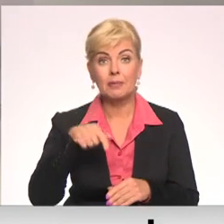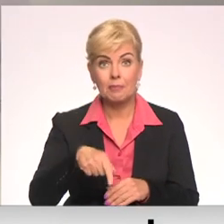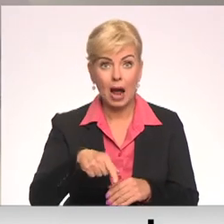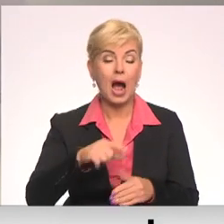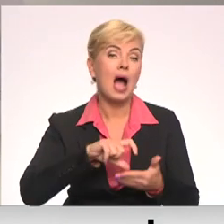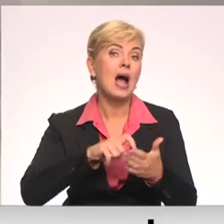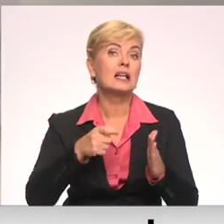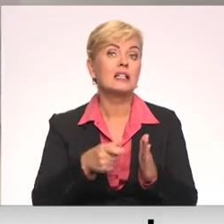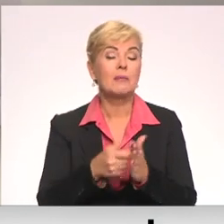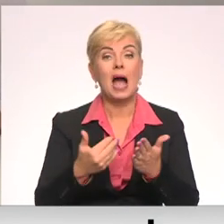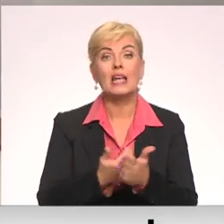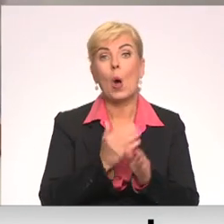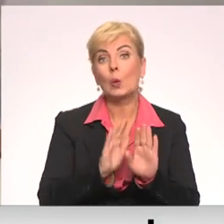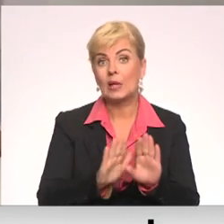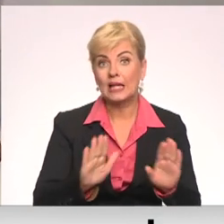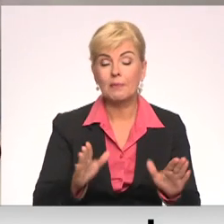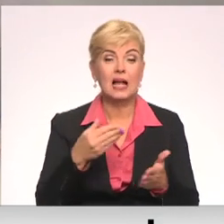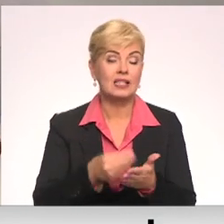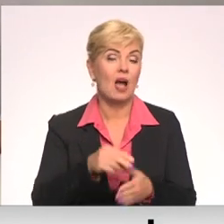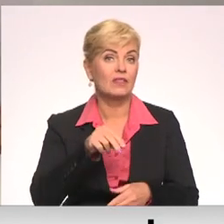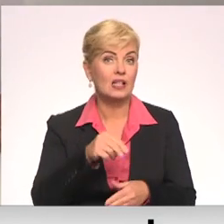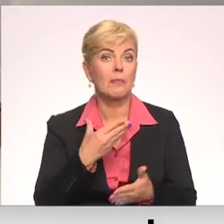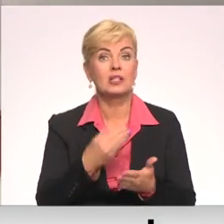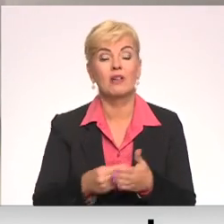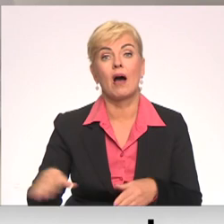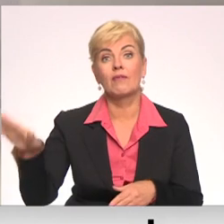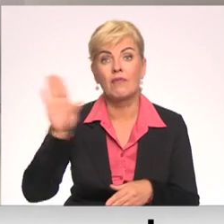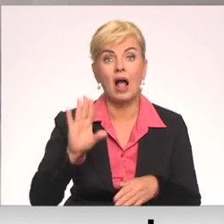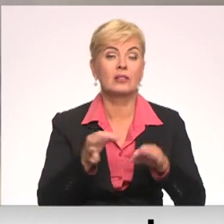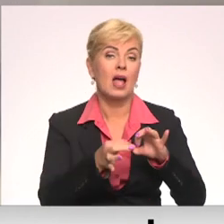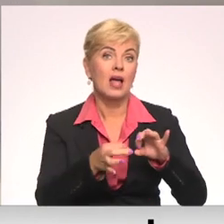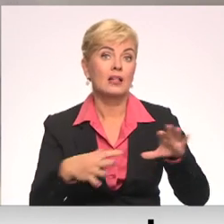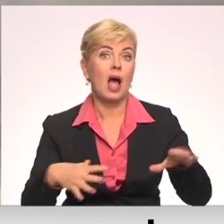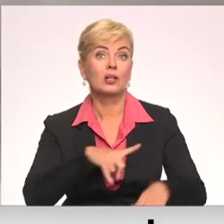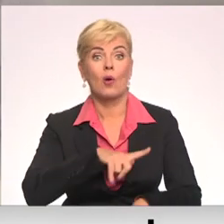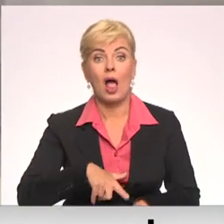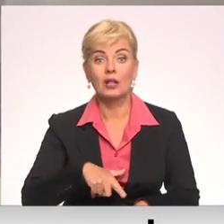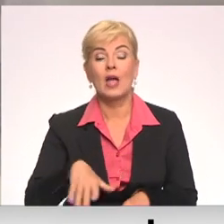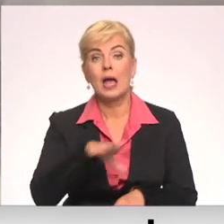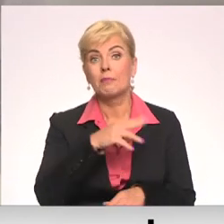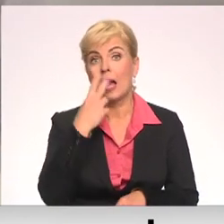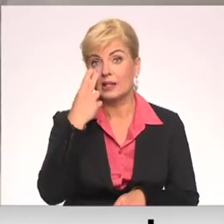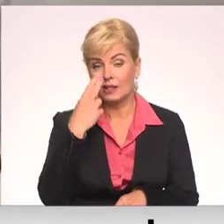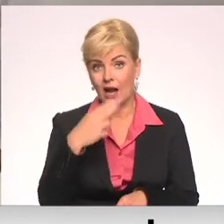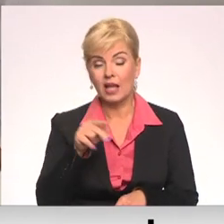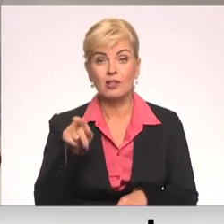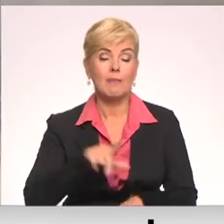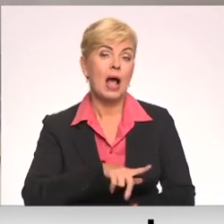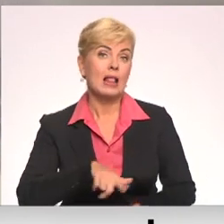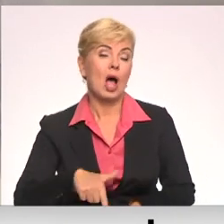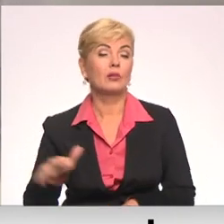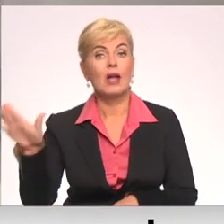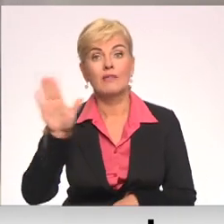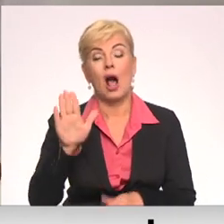jaunajā ekspozīcijā, savā zemē, sava valsts, neatkarīgā Latvija. Mēs redzam, šeit ir Latvijas